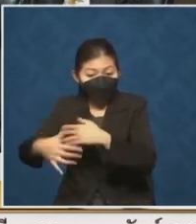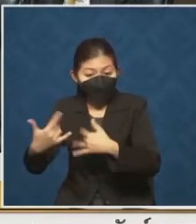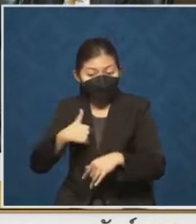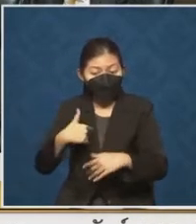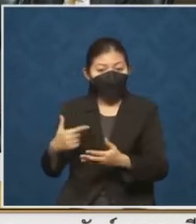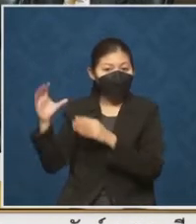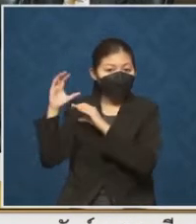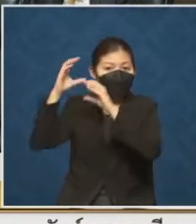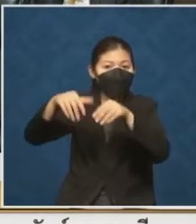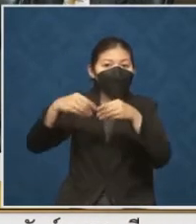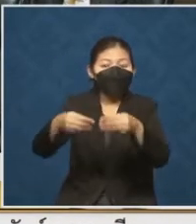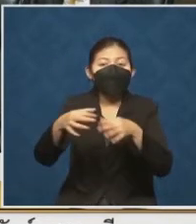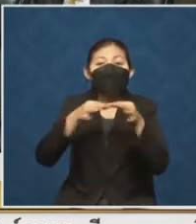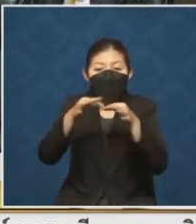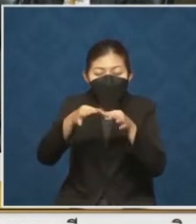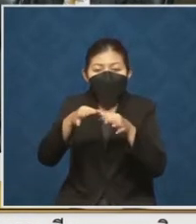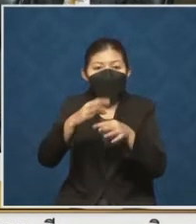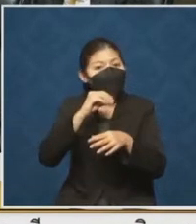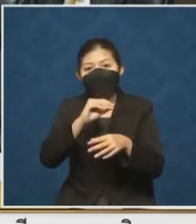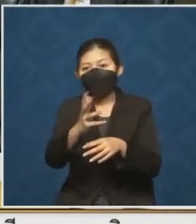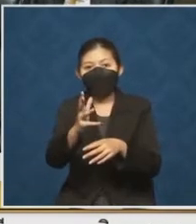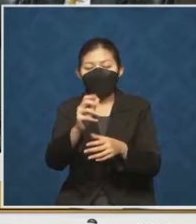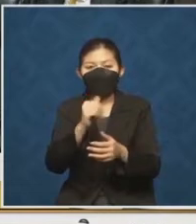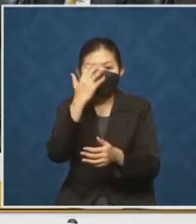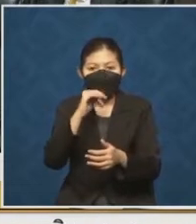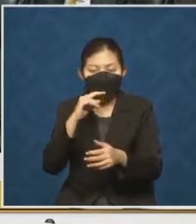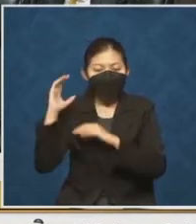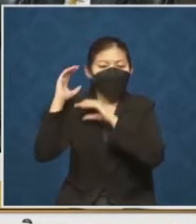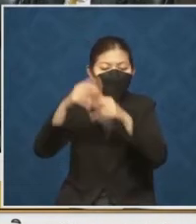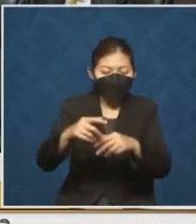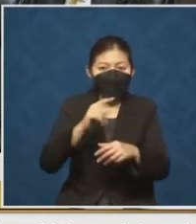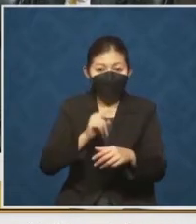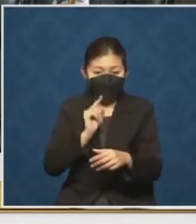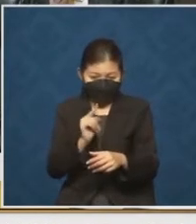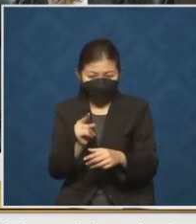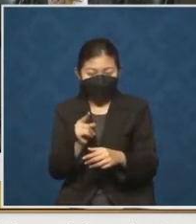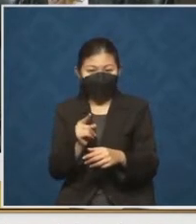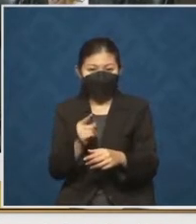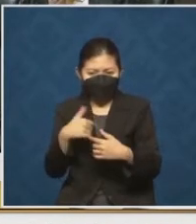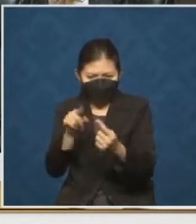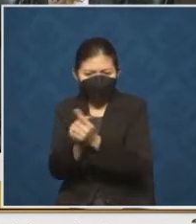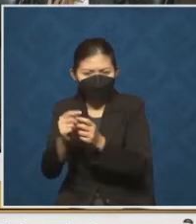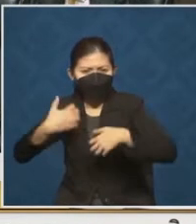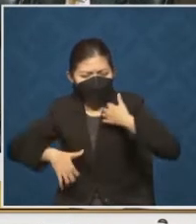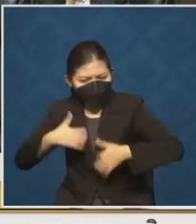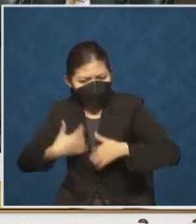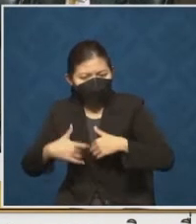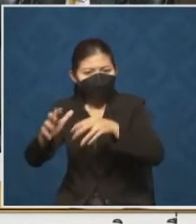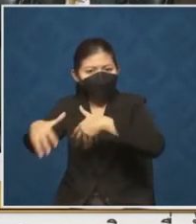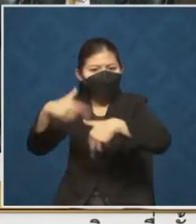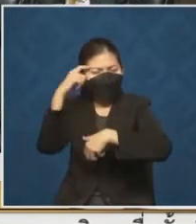กับท่านมาถามว่ามันเป็นข้อเท็จจริงมันเป็นความ 10เรื่องขับจำเป็นจริงๆต้องบอกว่าเป็นความสุขเรื่องปัญหาที่คงค้าง